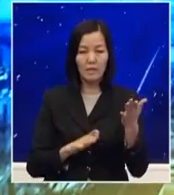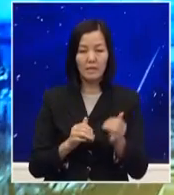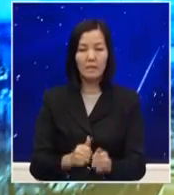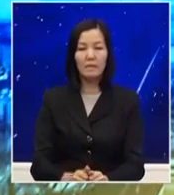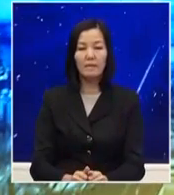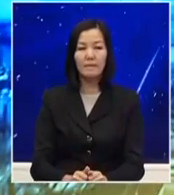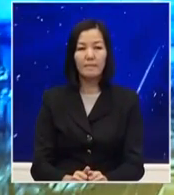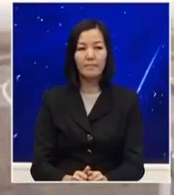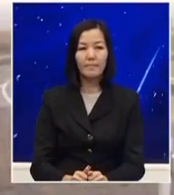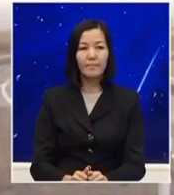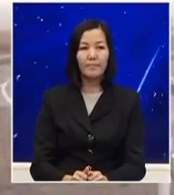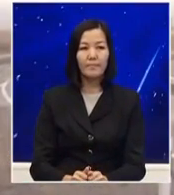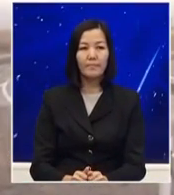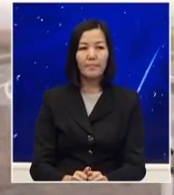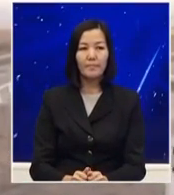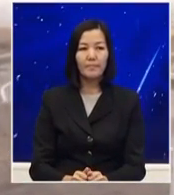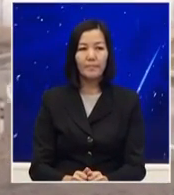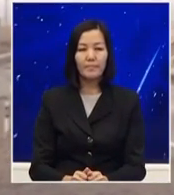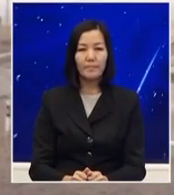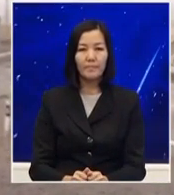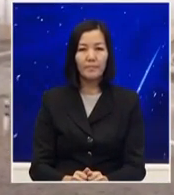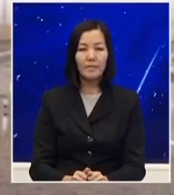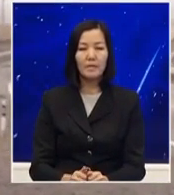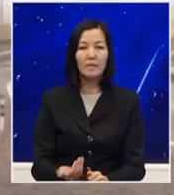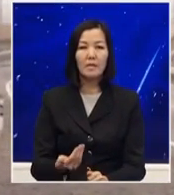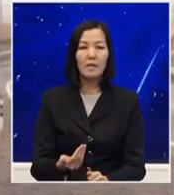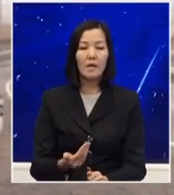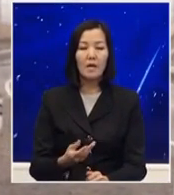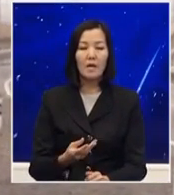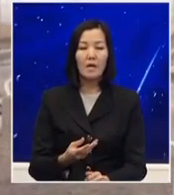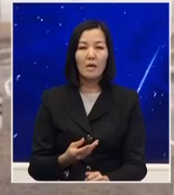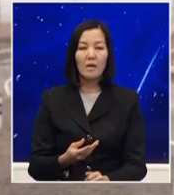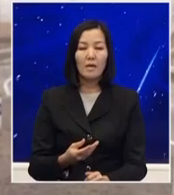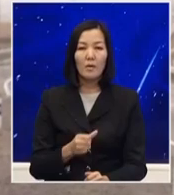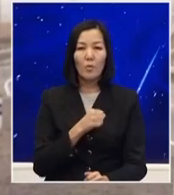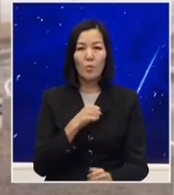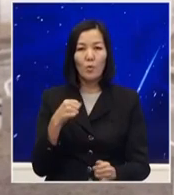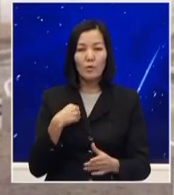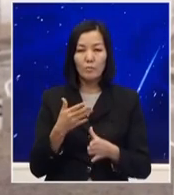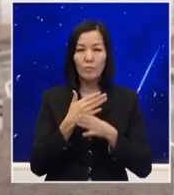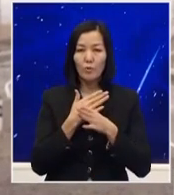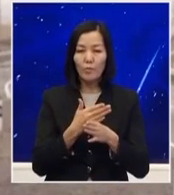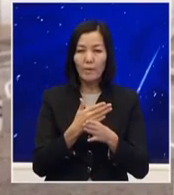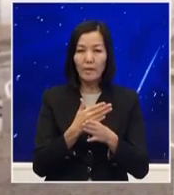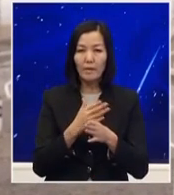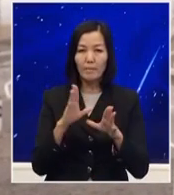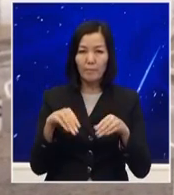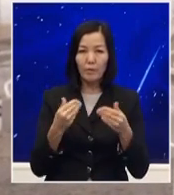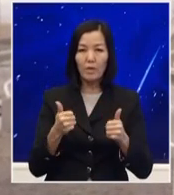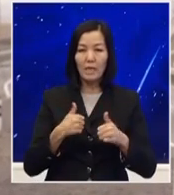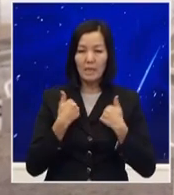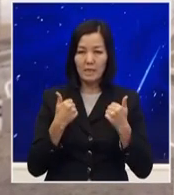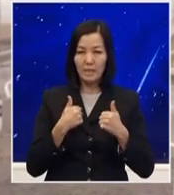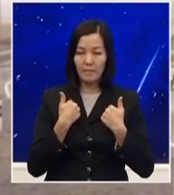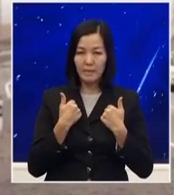ниетті. Енді шамамыз келгенше қол үшін сұрап келген адамдардың